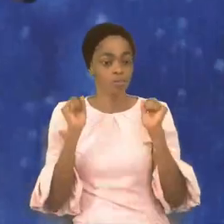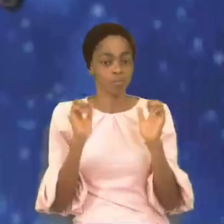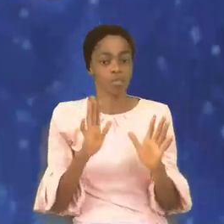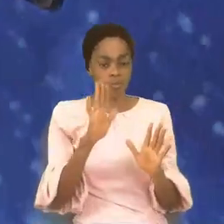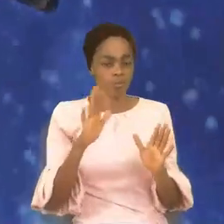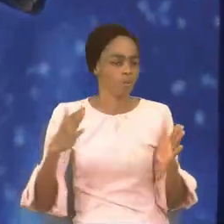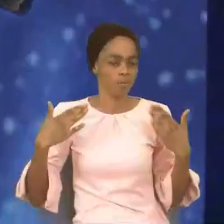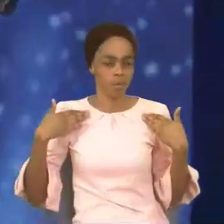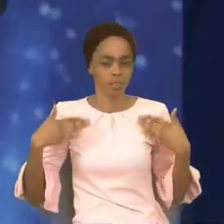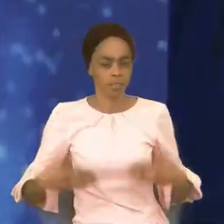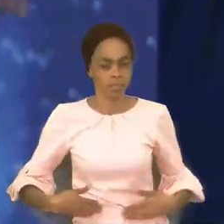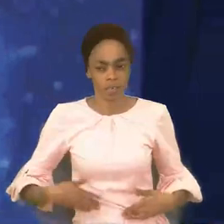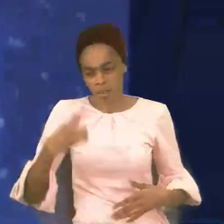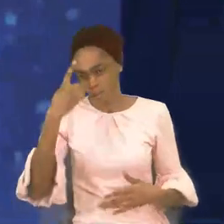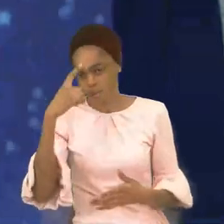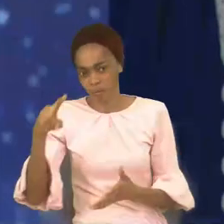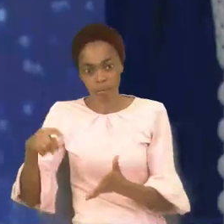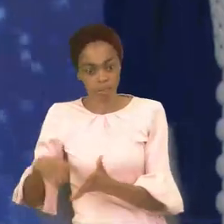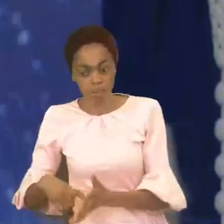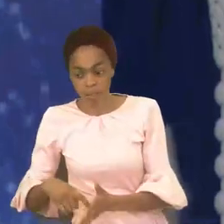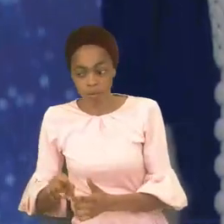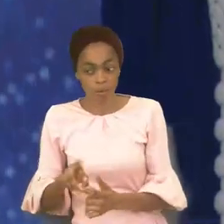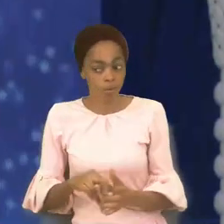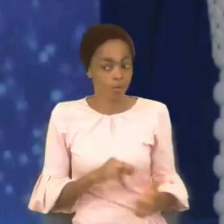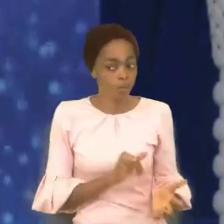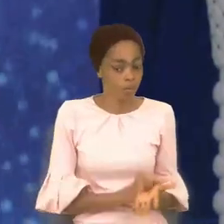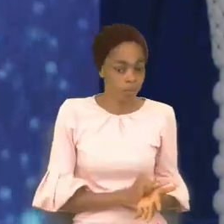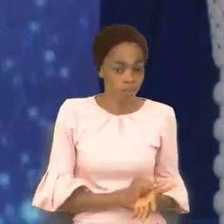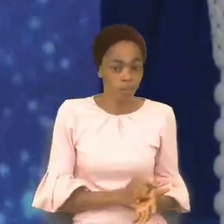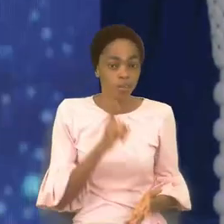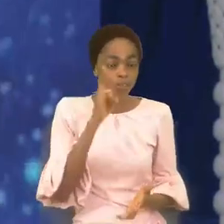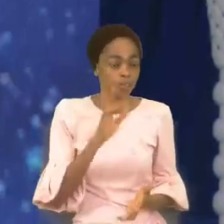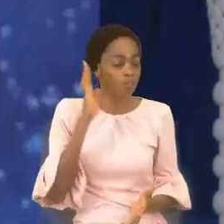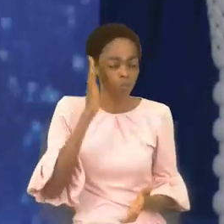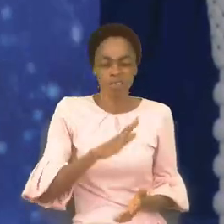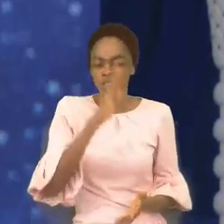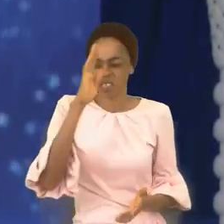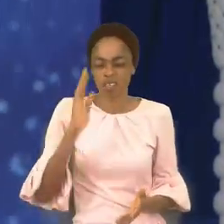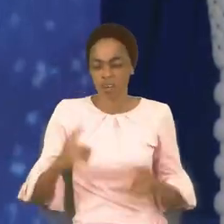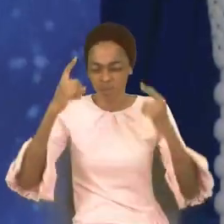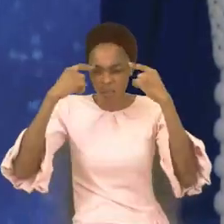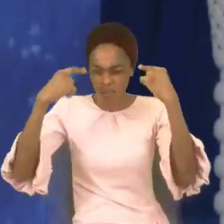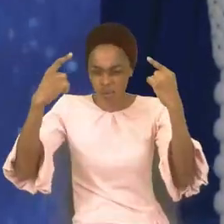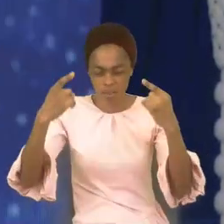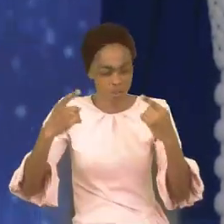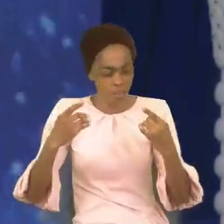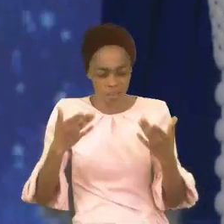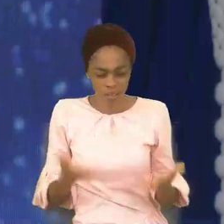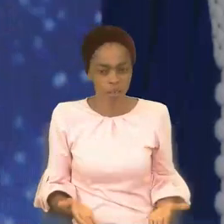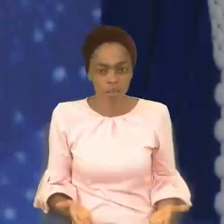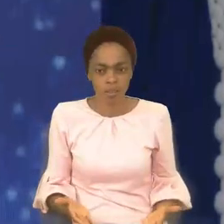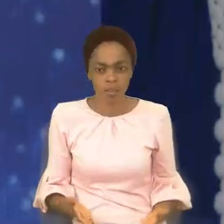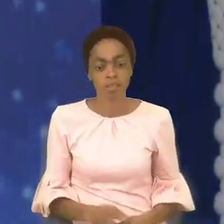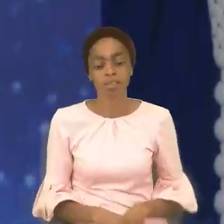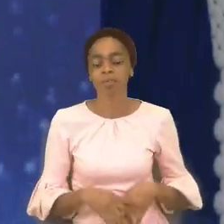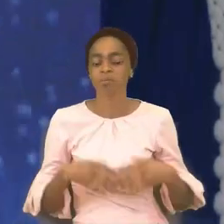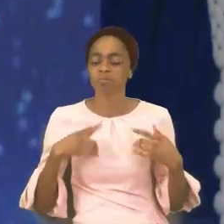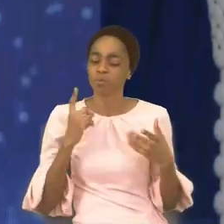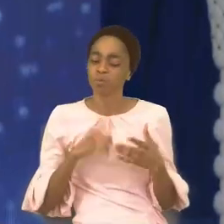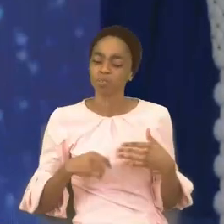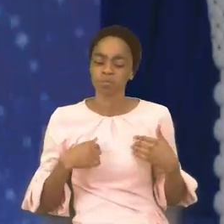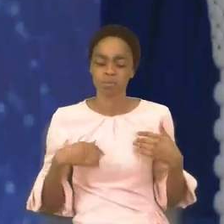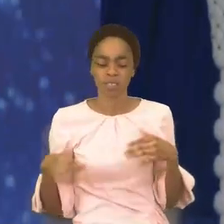Et soumets ton corps pour ceci ou cela. Tu ne vas pas réussir dans ce service. Oh, qu'est-ce que je